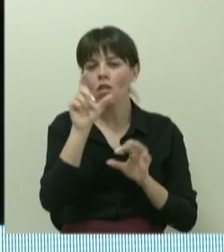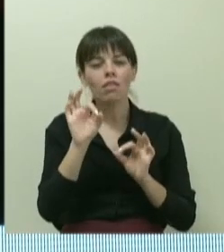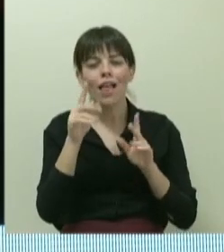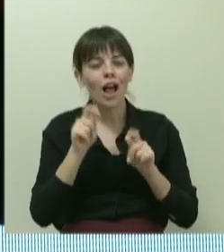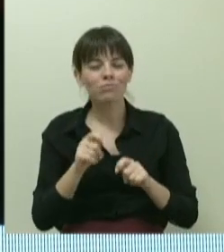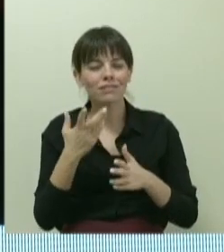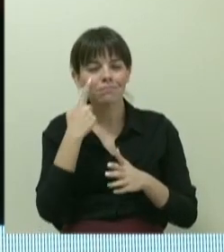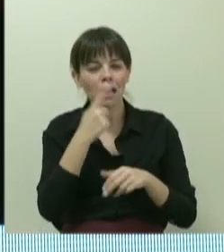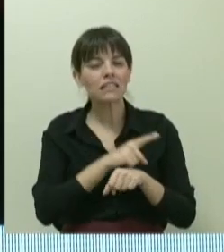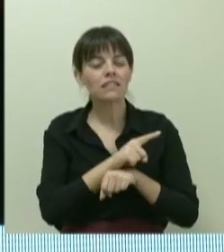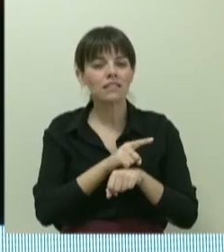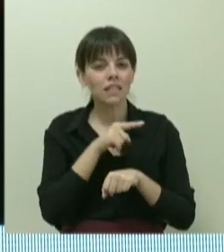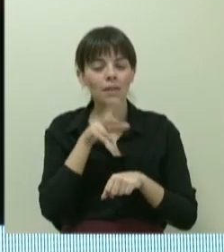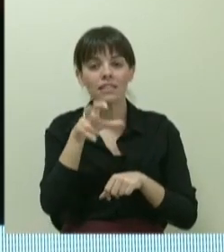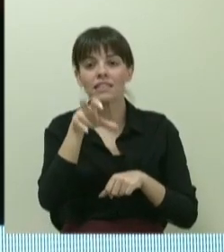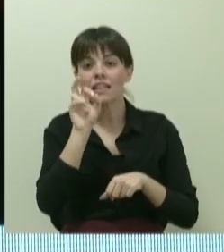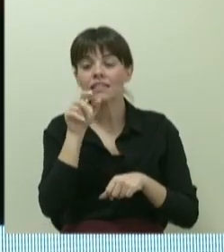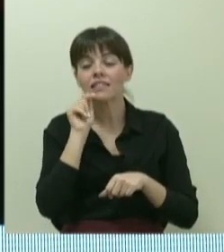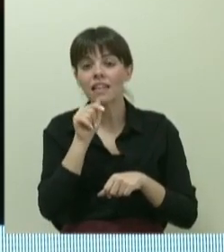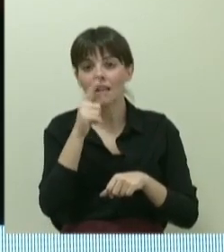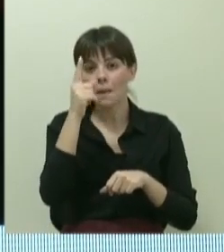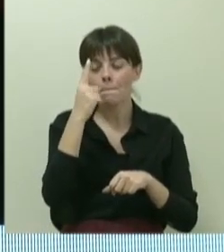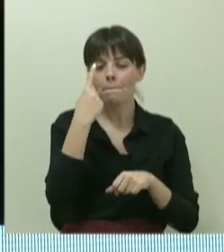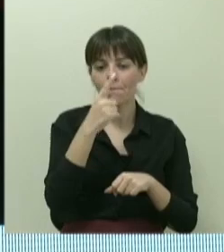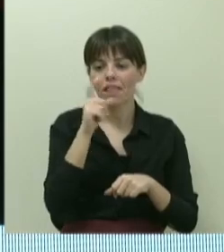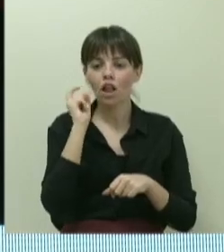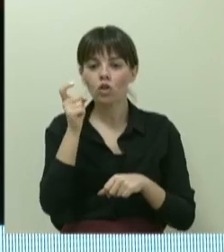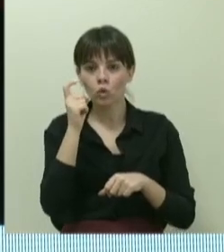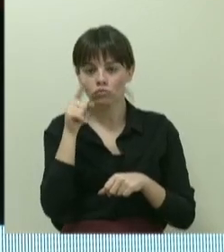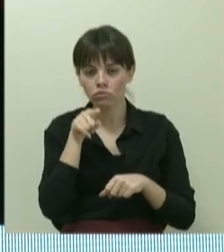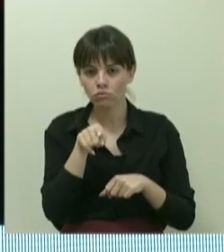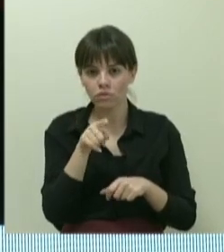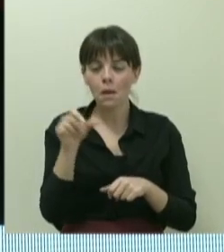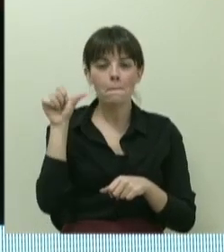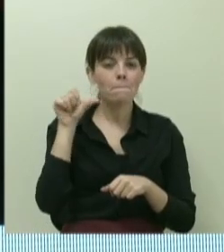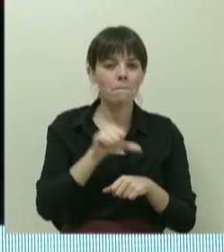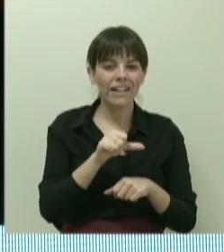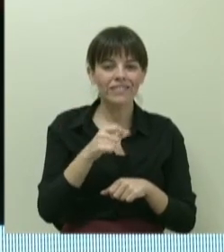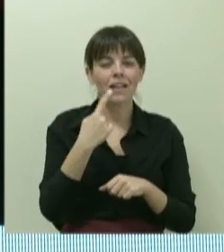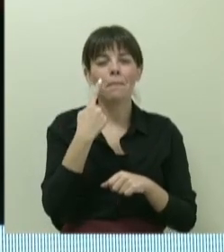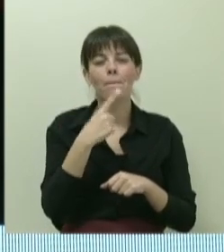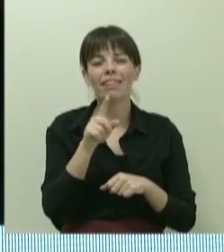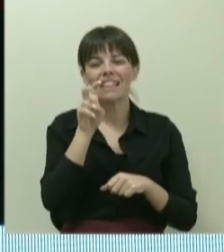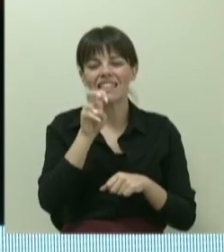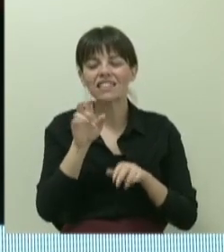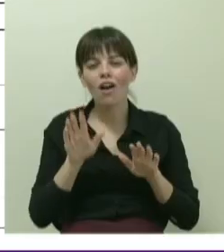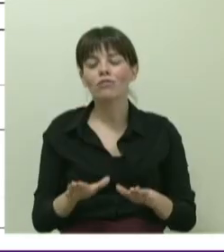diye baktığımızda 80'de %9 payımız, maalesef %8'de